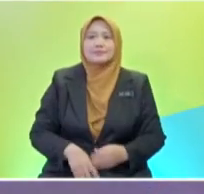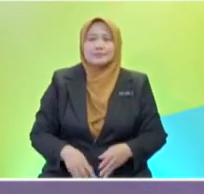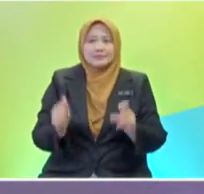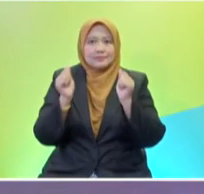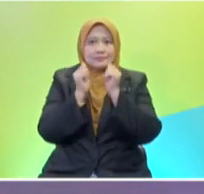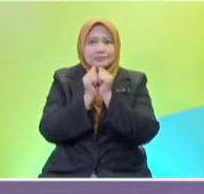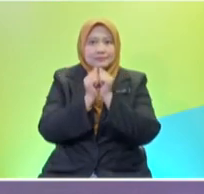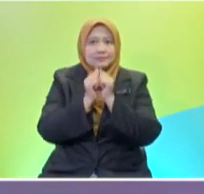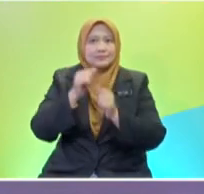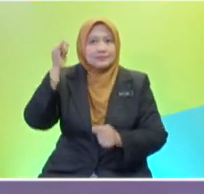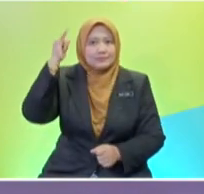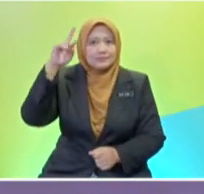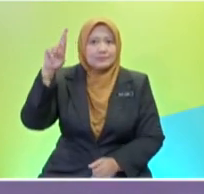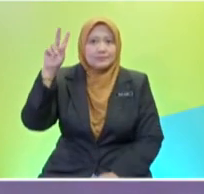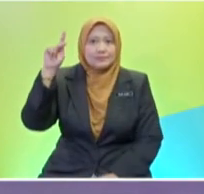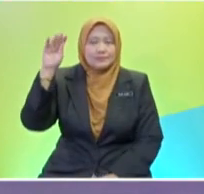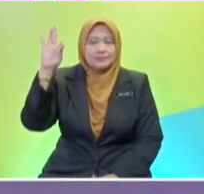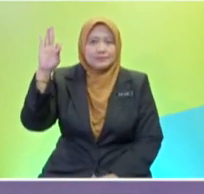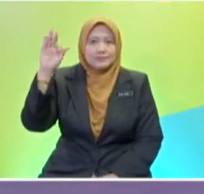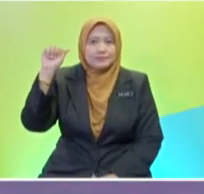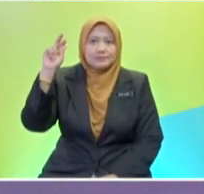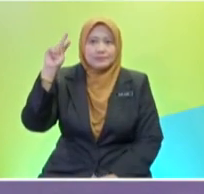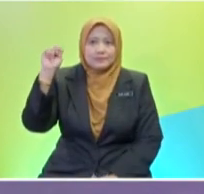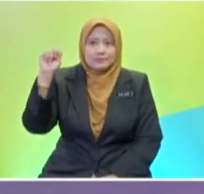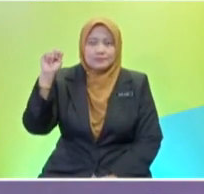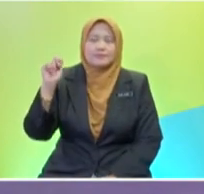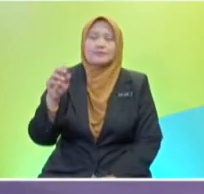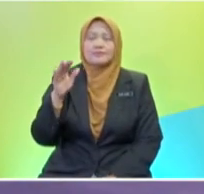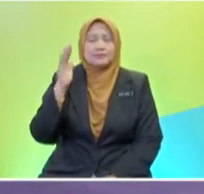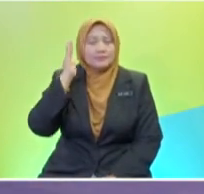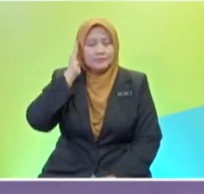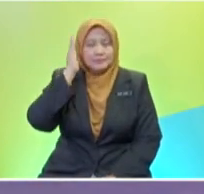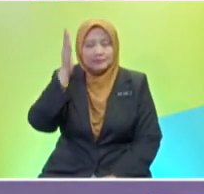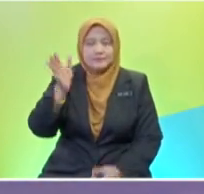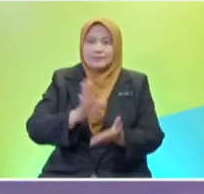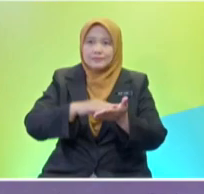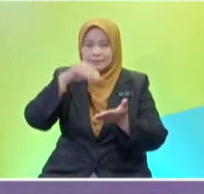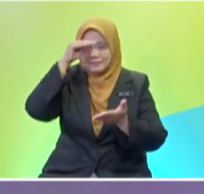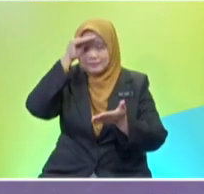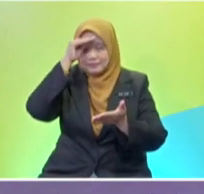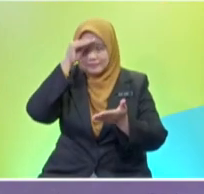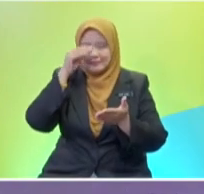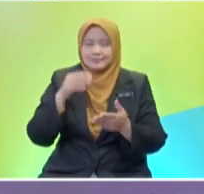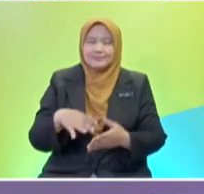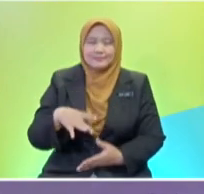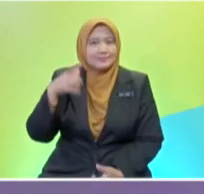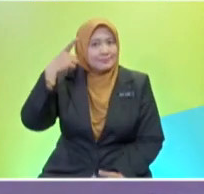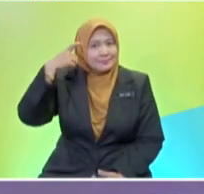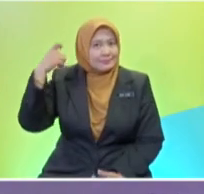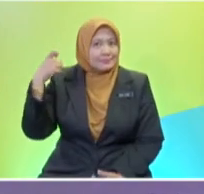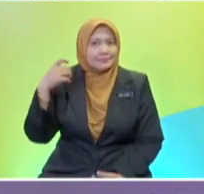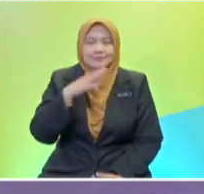hari ini Tentunya kita akan belajar berkarya yang cukup menarik dan pastinya juga kita bersama dengan seorang guru yang cukup hebat banyak